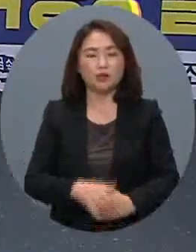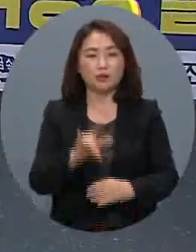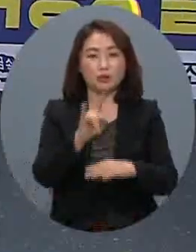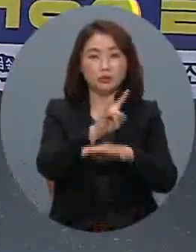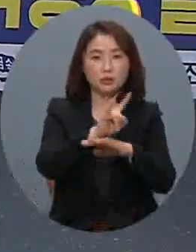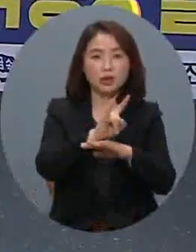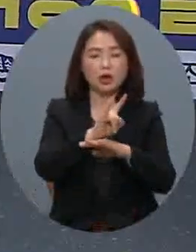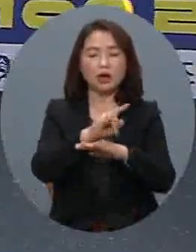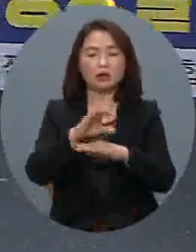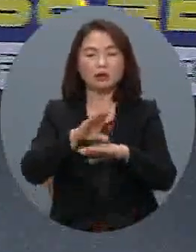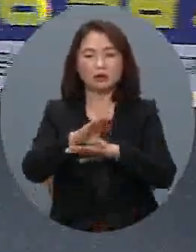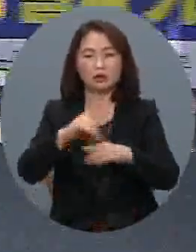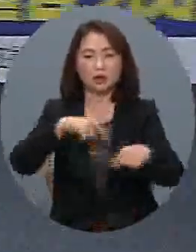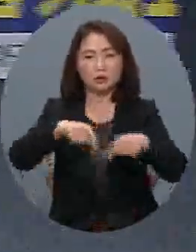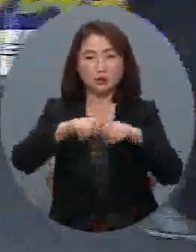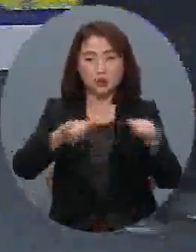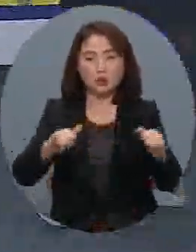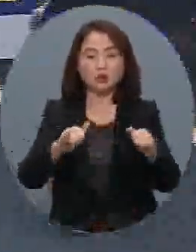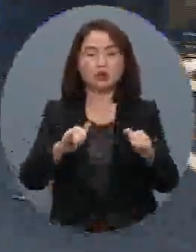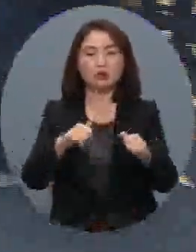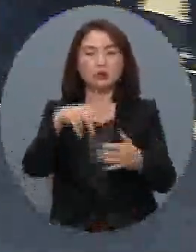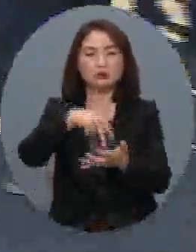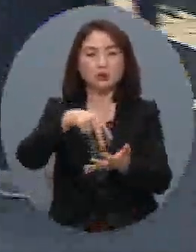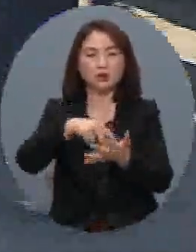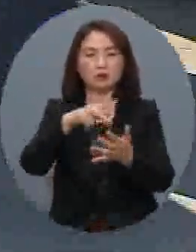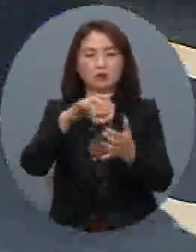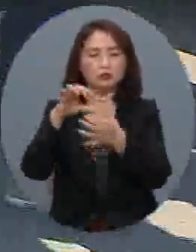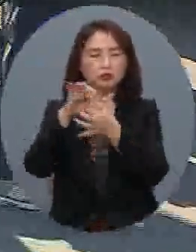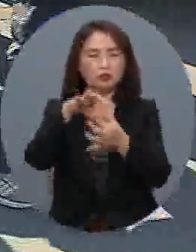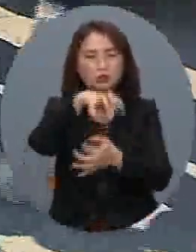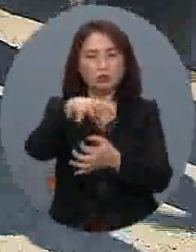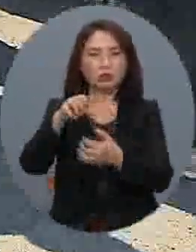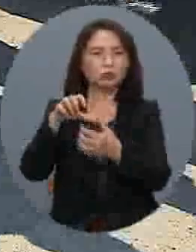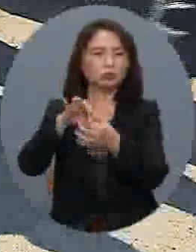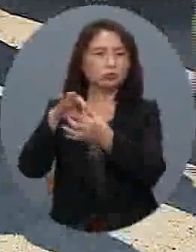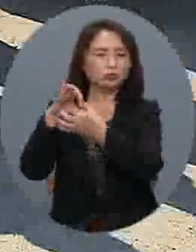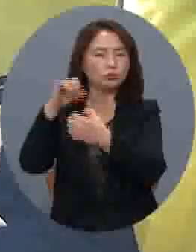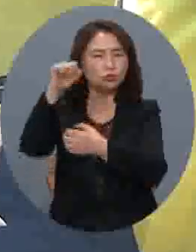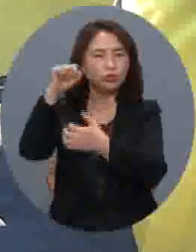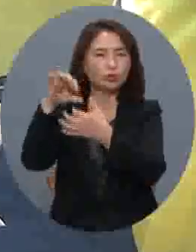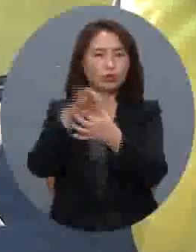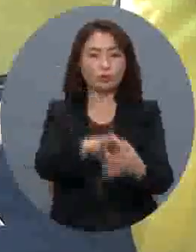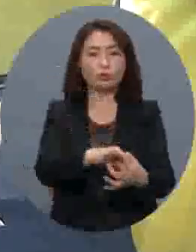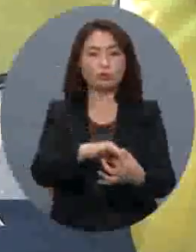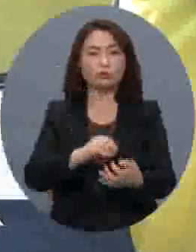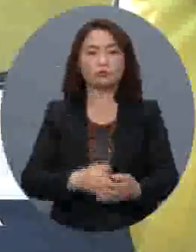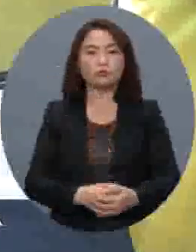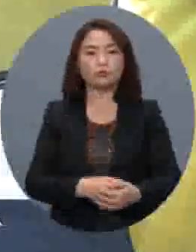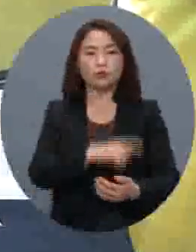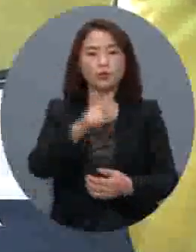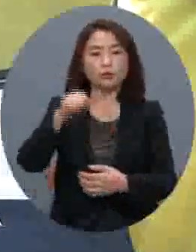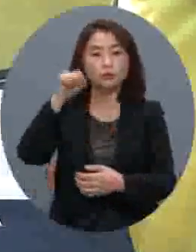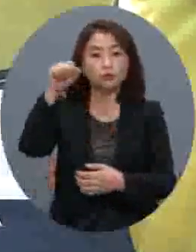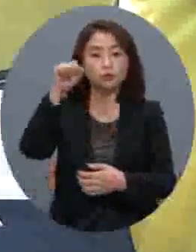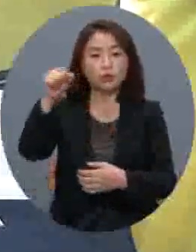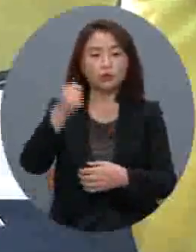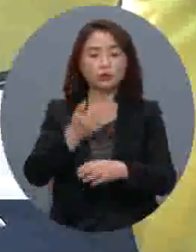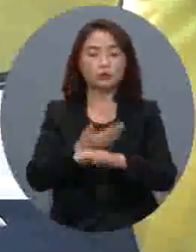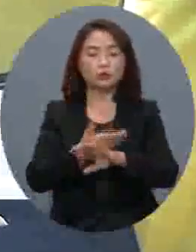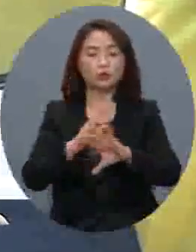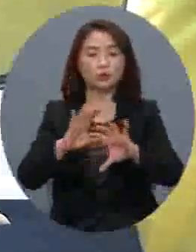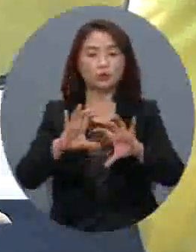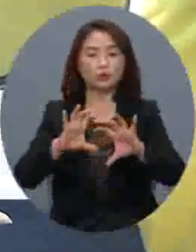현대차, 대구시와 정치권, 대정부 투쟁도 계속 진행한다고 밝혔습니다. 우리의 투쟁은